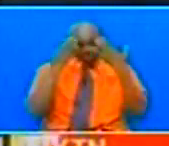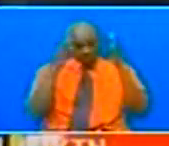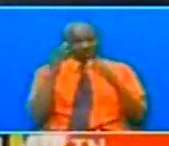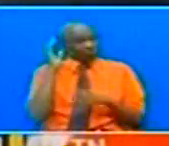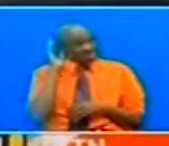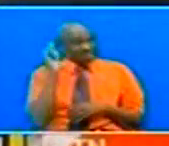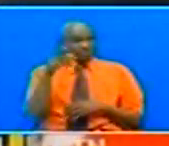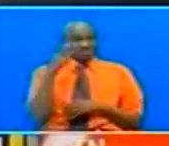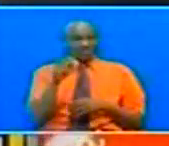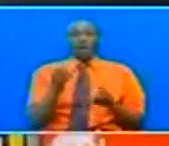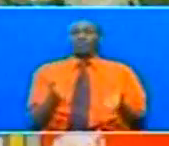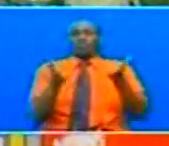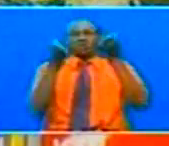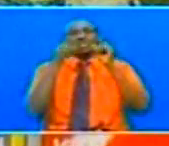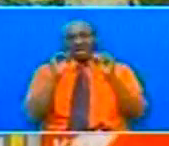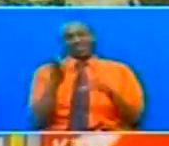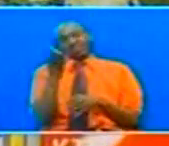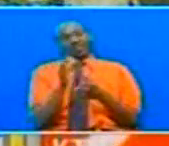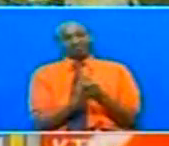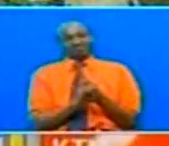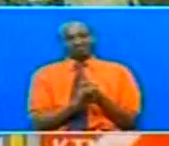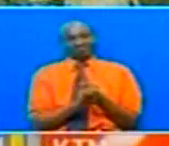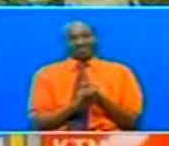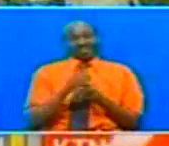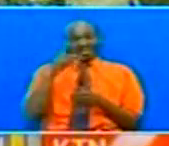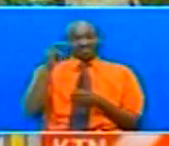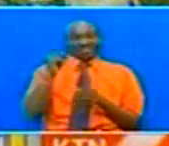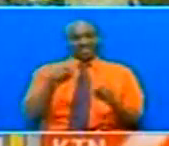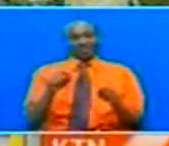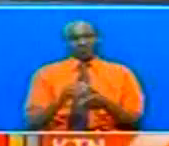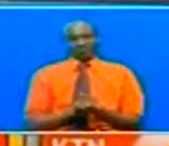again that there are no promotions going on. Elvis Kosgei, KTN Leo.